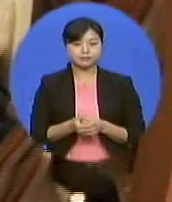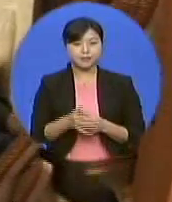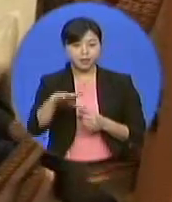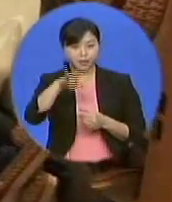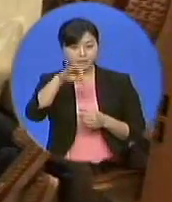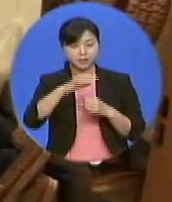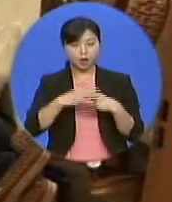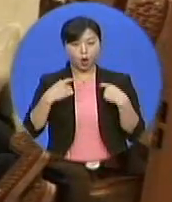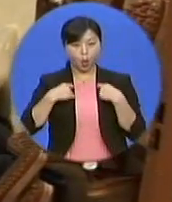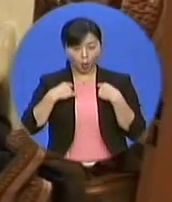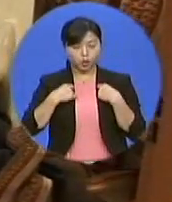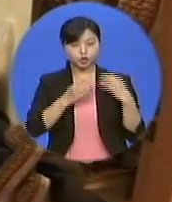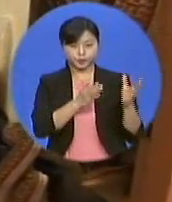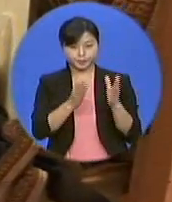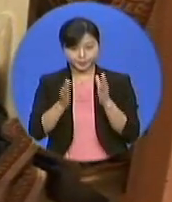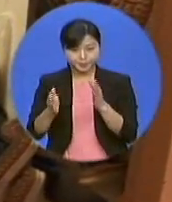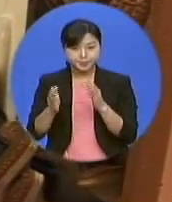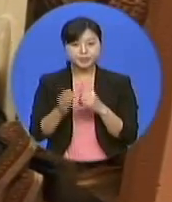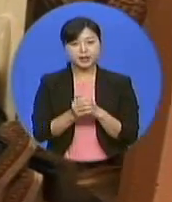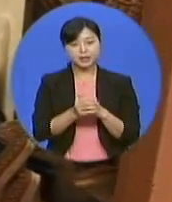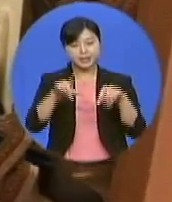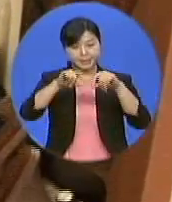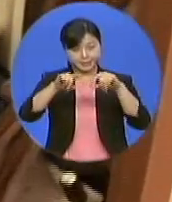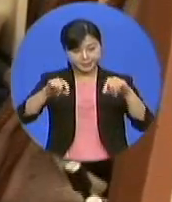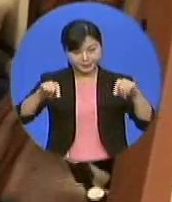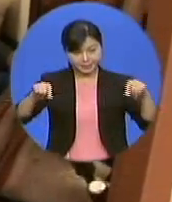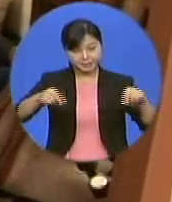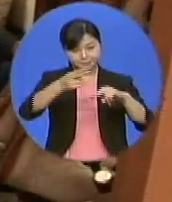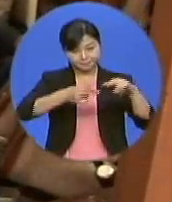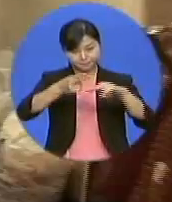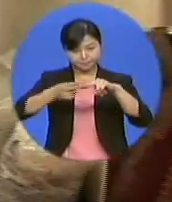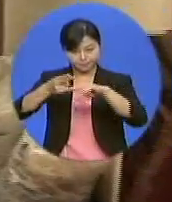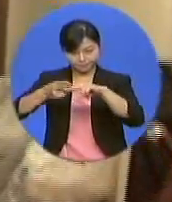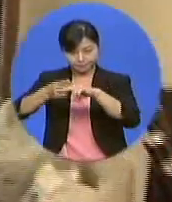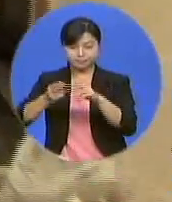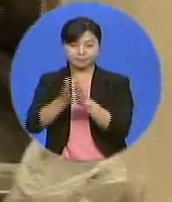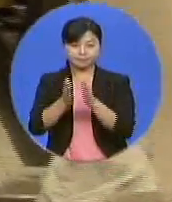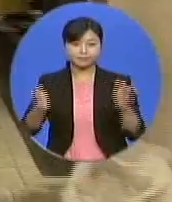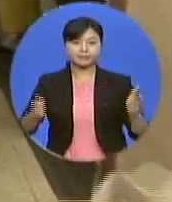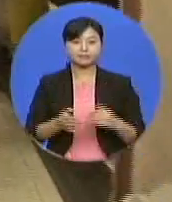먼저 복장을 갖춘 다음에 본격적으로 음식 준비에 들어간다.